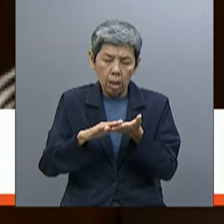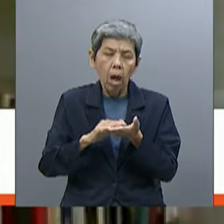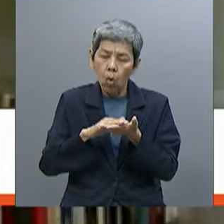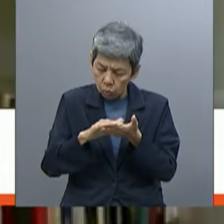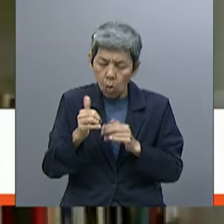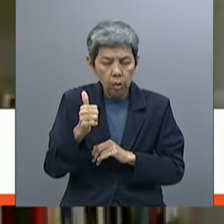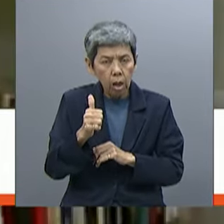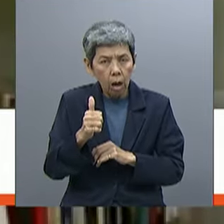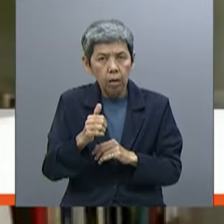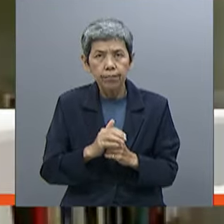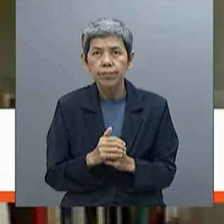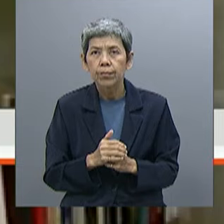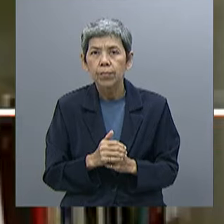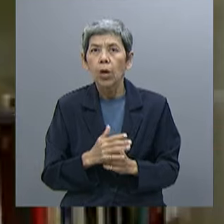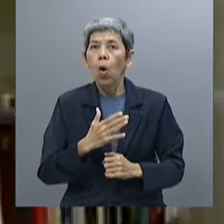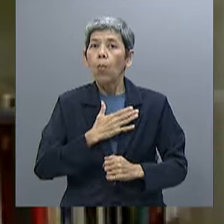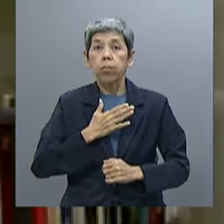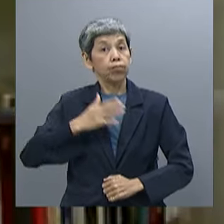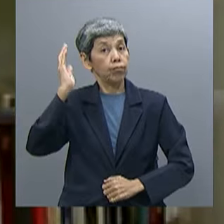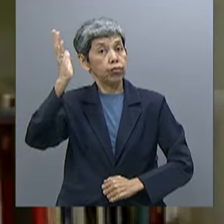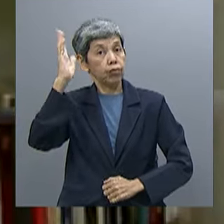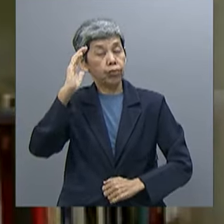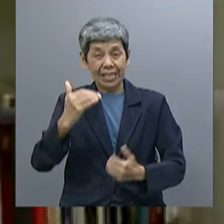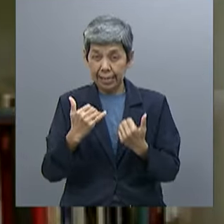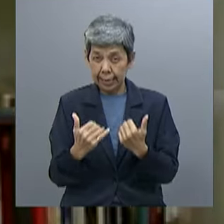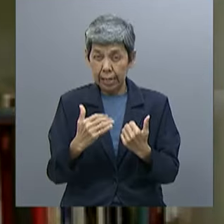ยครับ แล้วก็ผมก็ถือว่าถึง